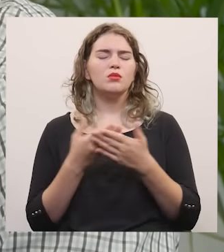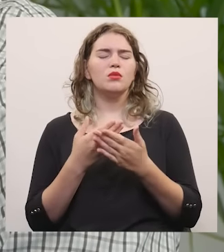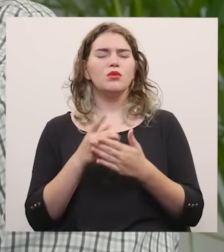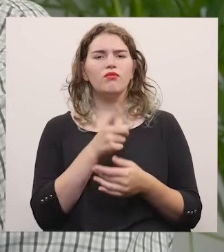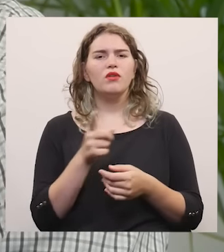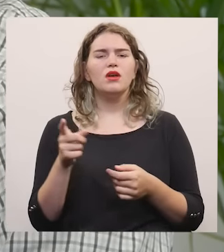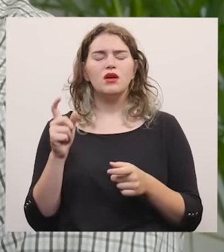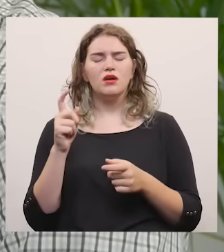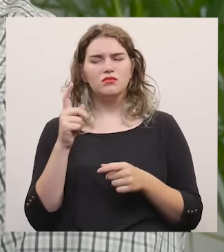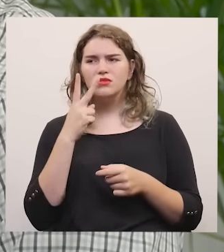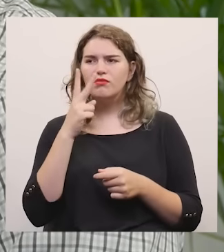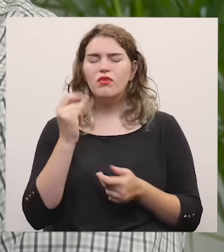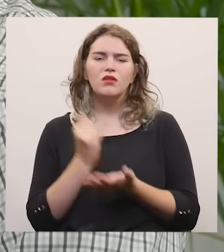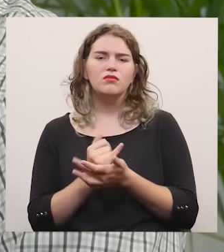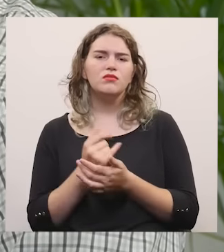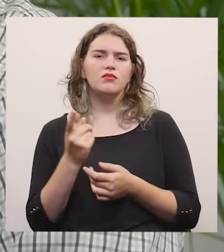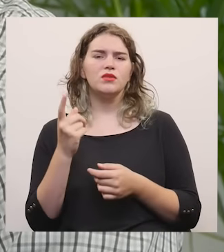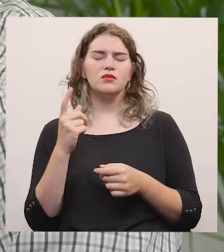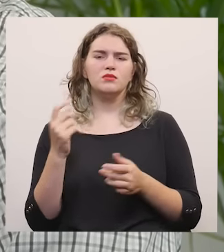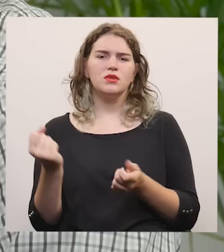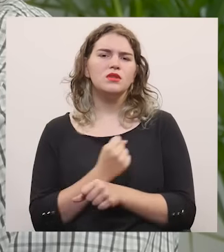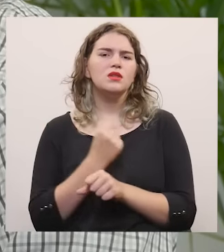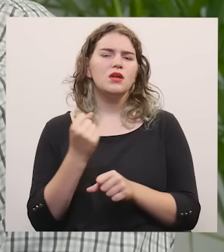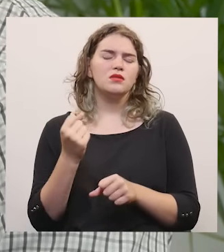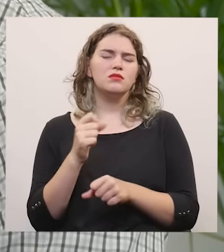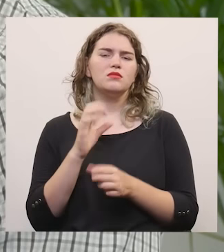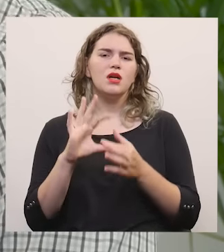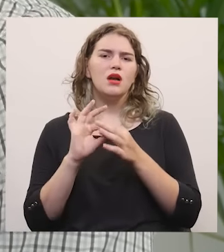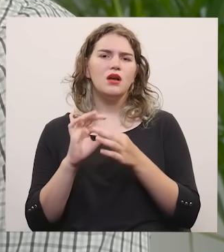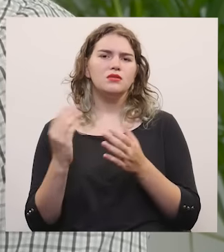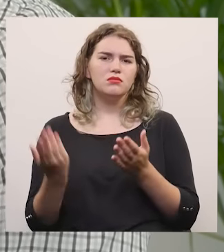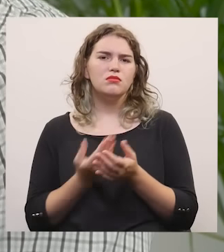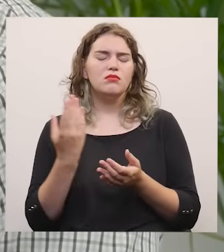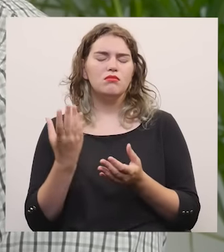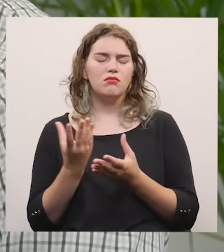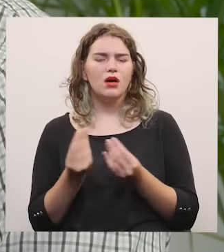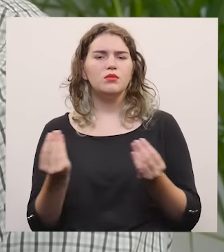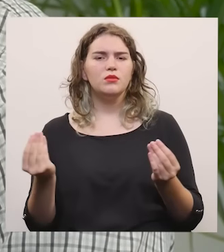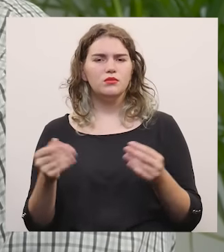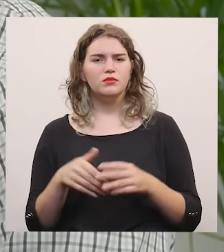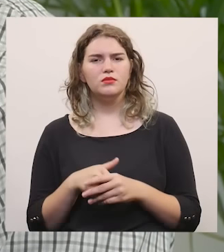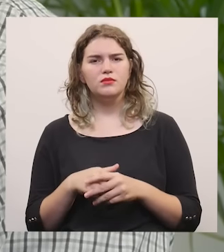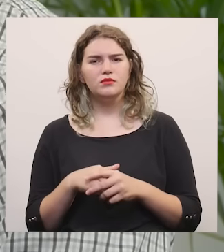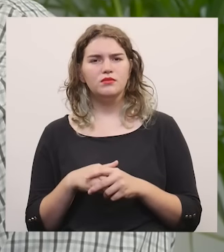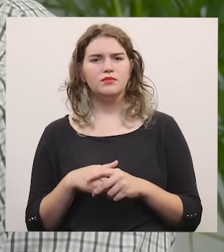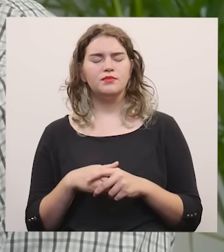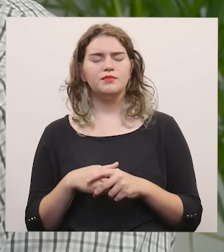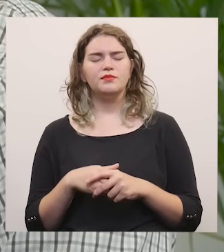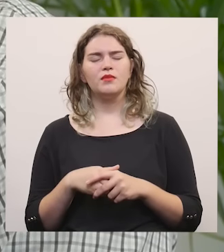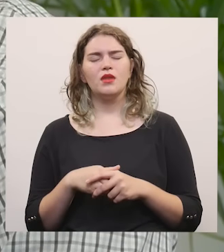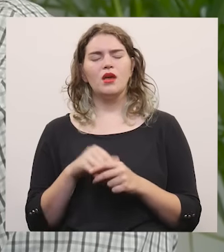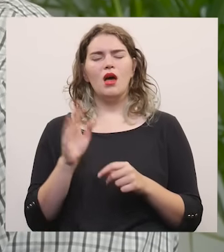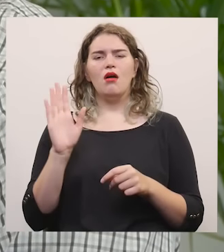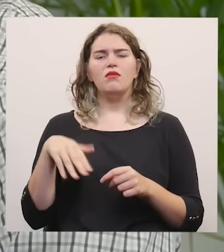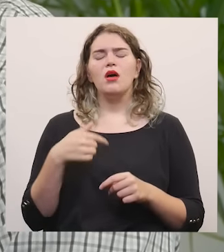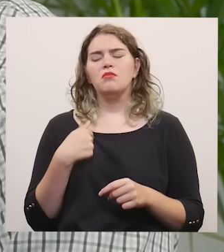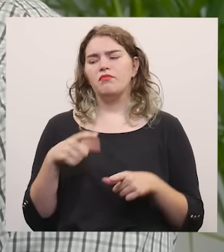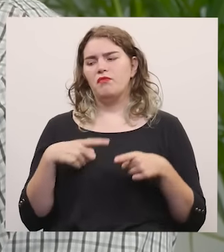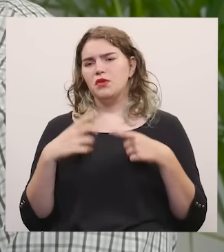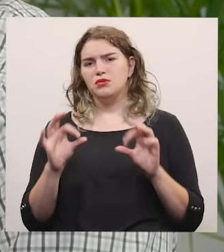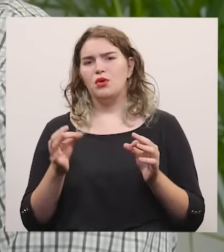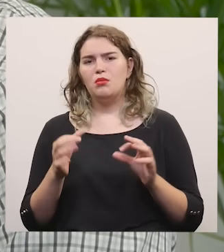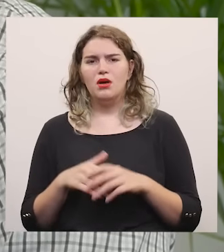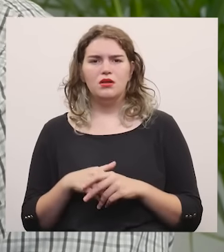dintre ei și nouă, în fiecare zi, să ne întărească relația. Pur și simplu, aveam o viață